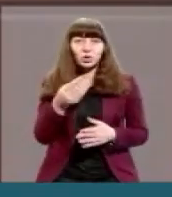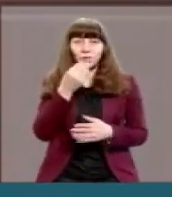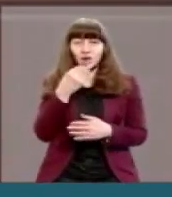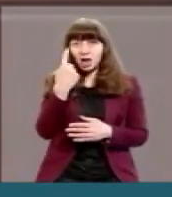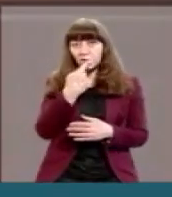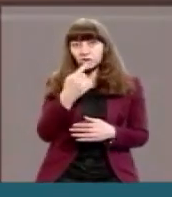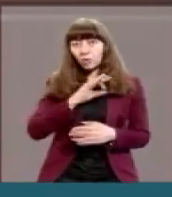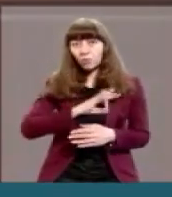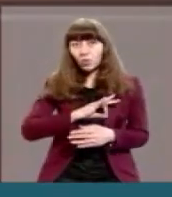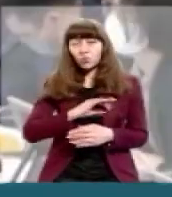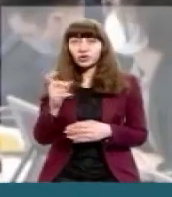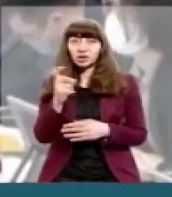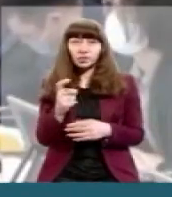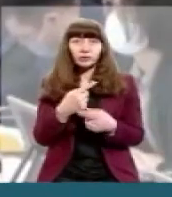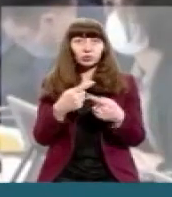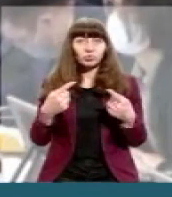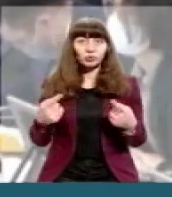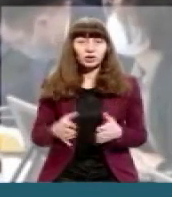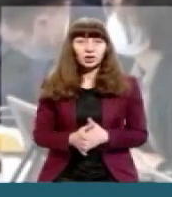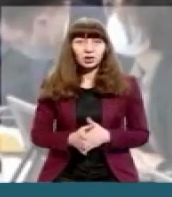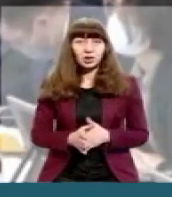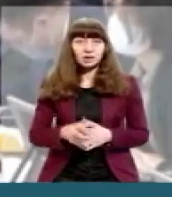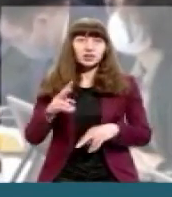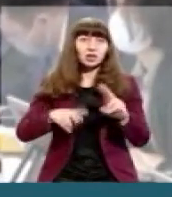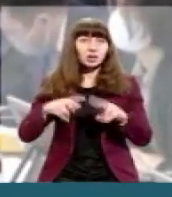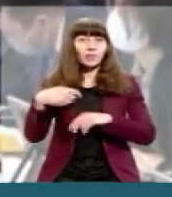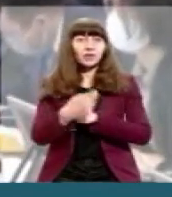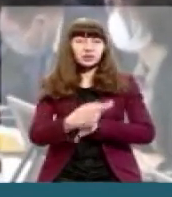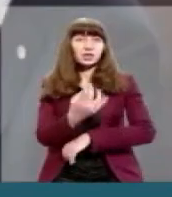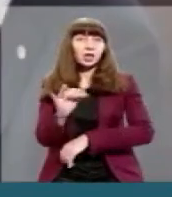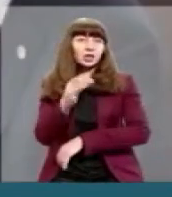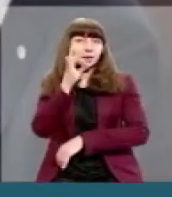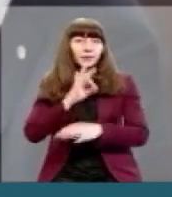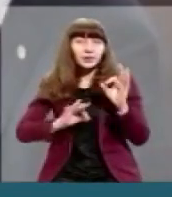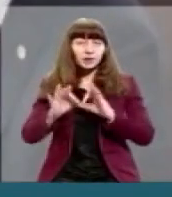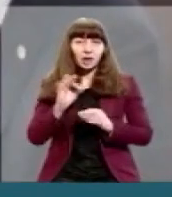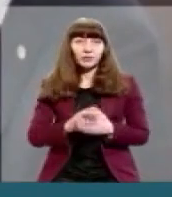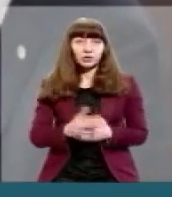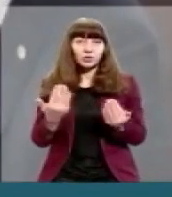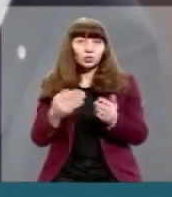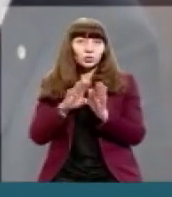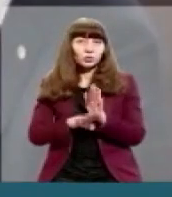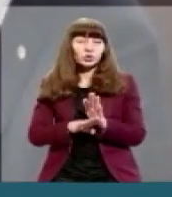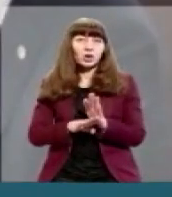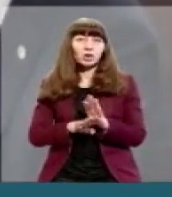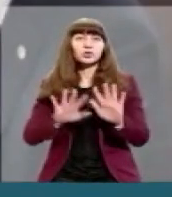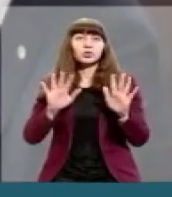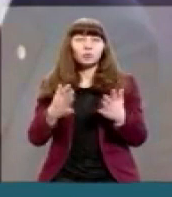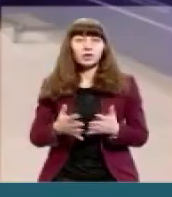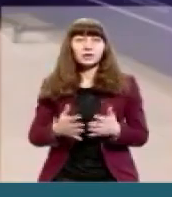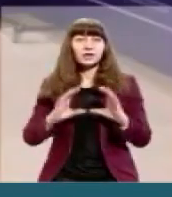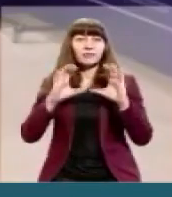личного пользования, моющие и чистящие средства, стройматериалы и медикаменты усугубило положение. Геополитическая